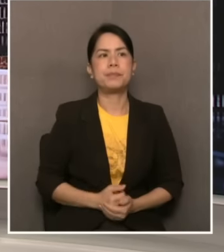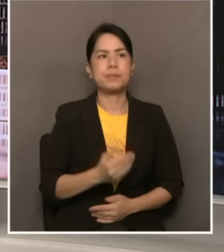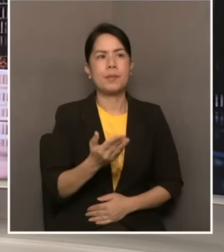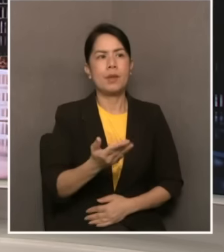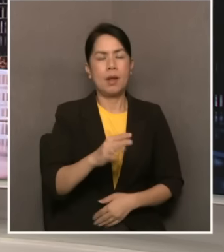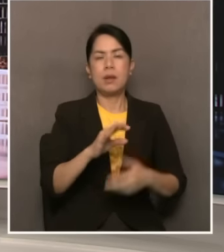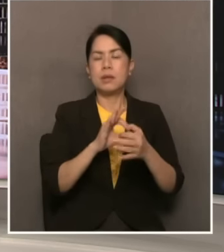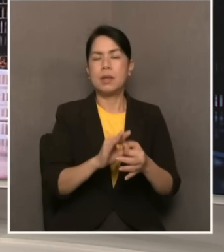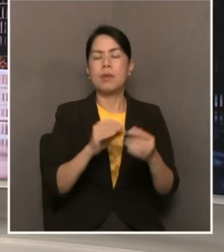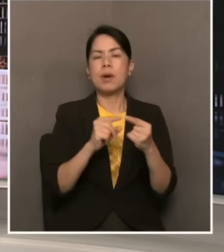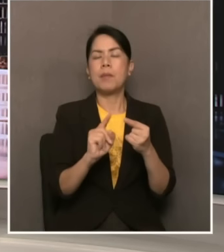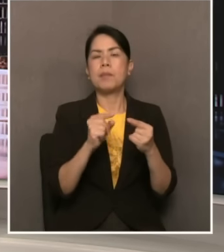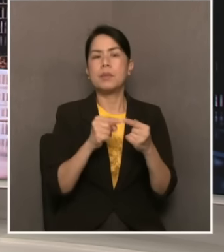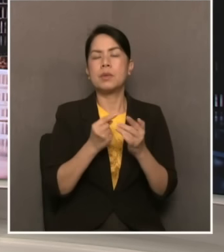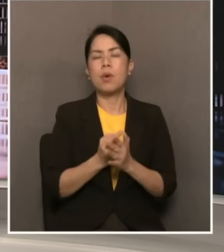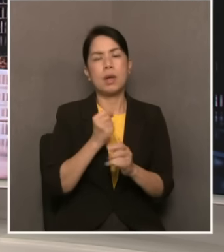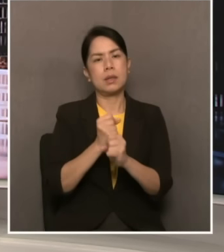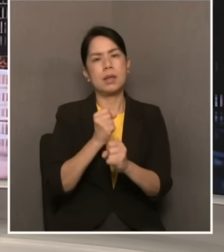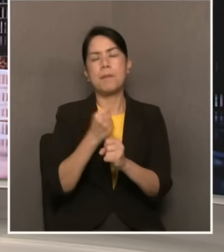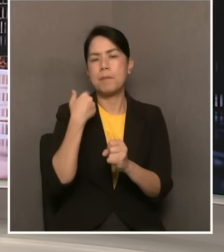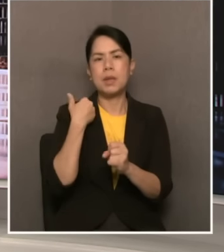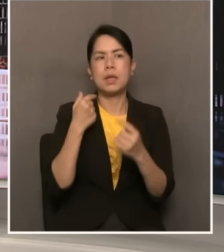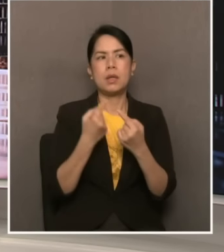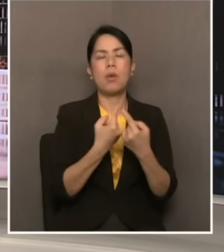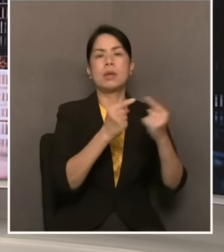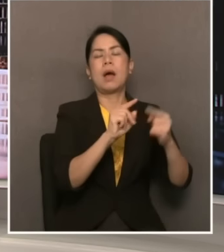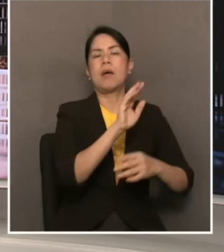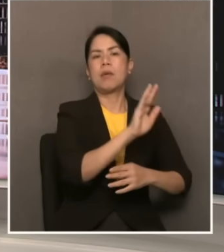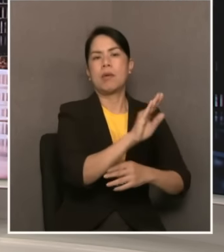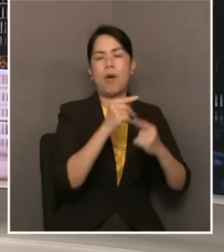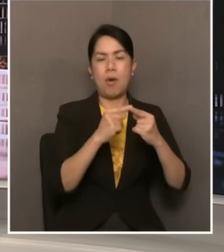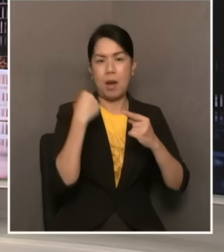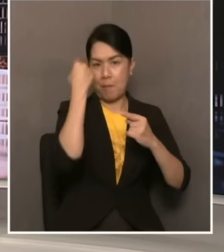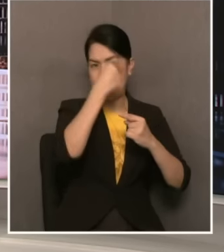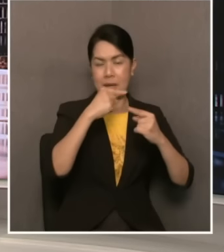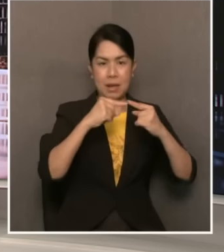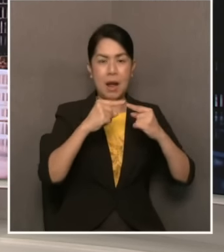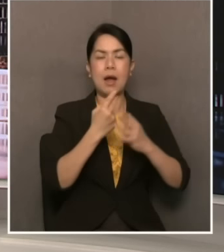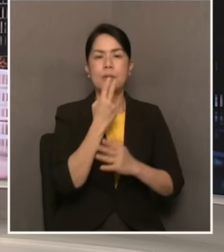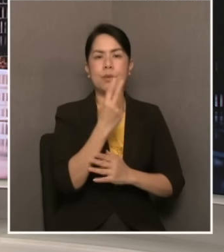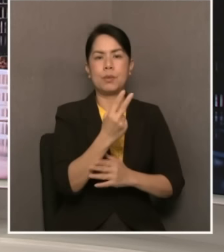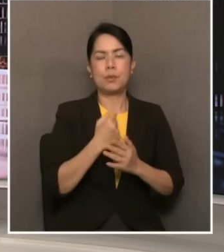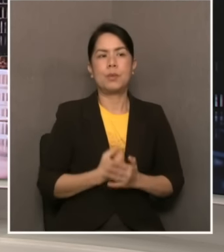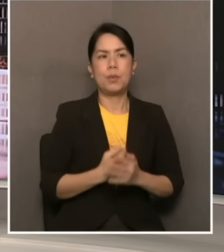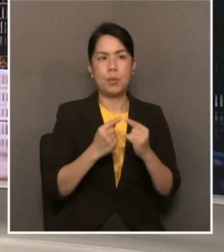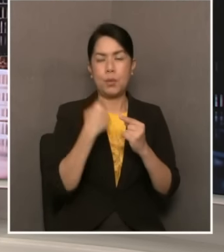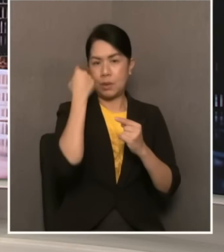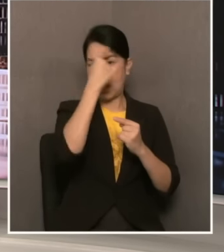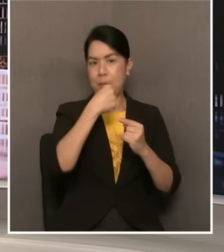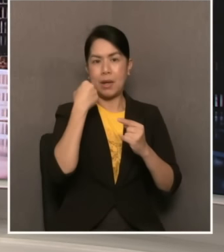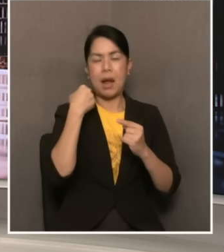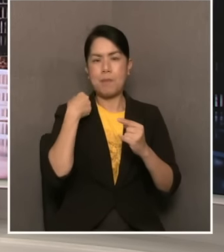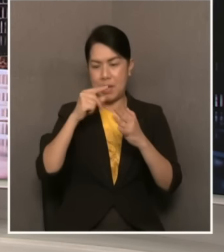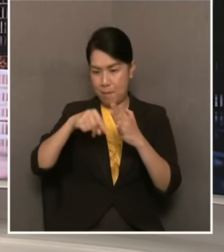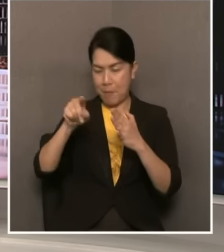องการใช้งานแล้วก็จะแตกตางจากการสแนใบหน้าเพอนยิยนตัตนนะคะัี้เปกสแนใหน้าเพื่อใช้งานนะคะเรา